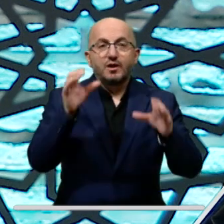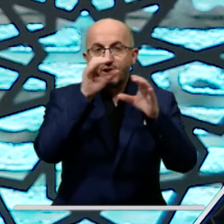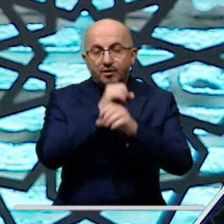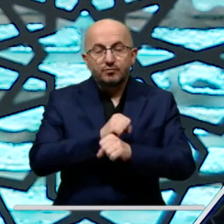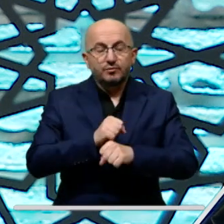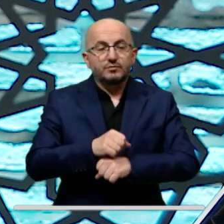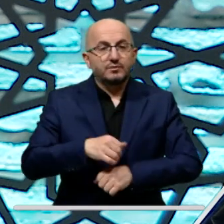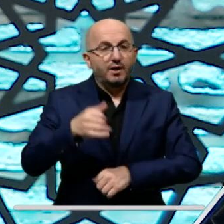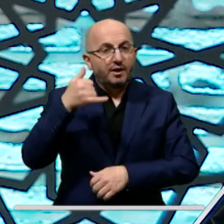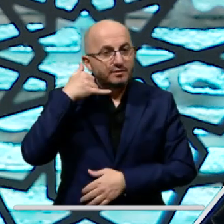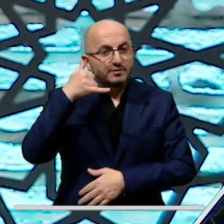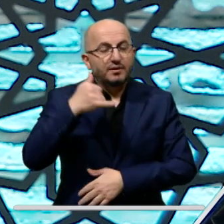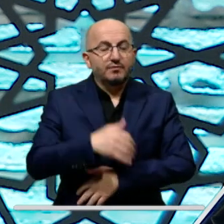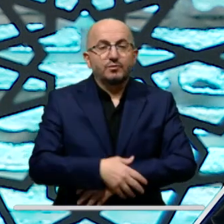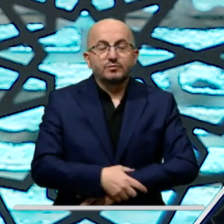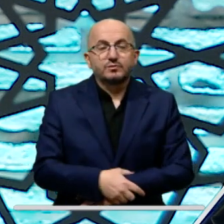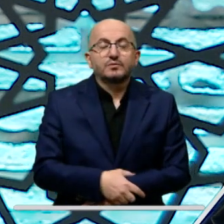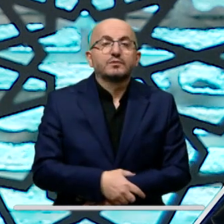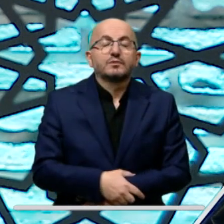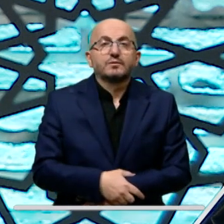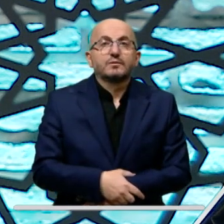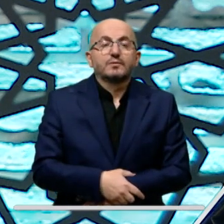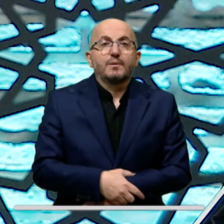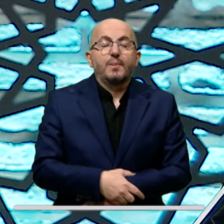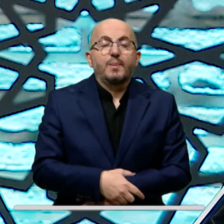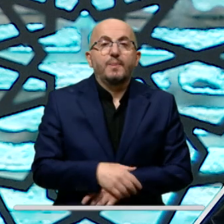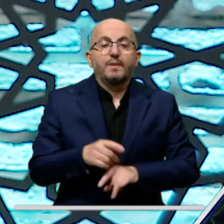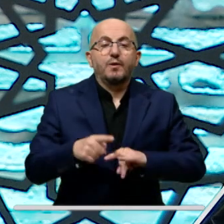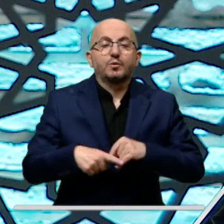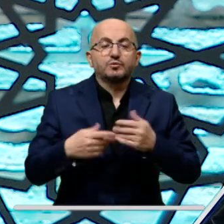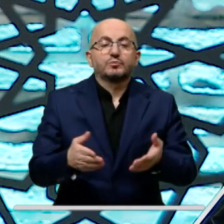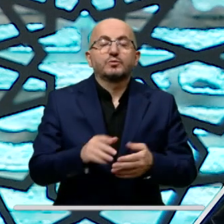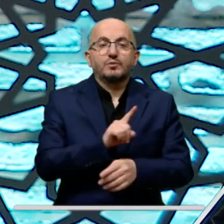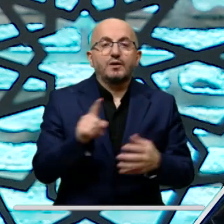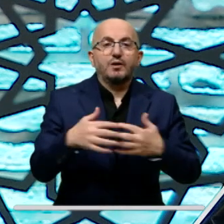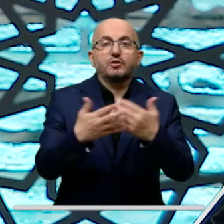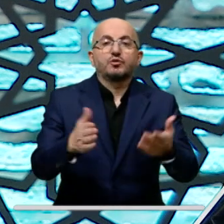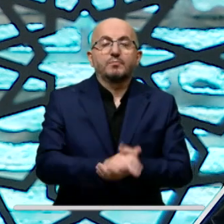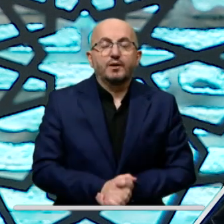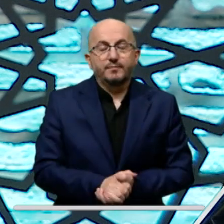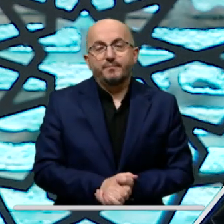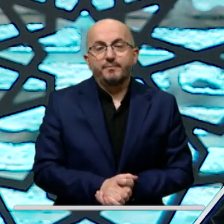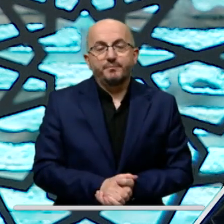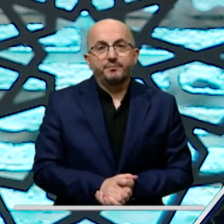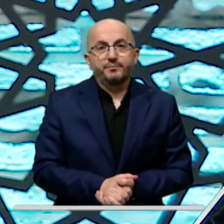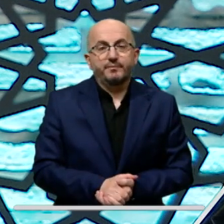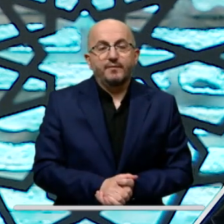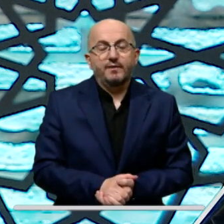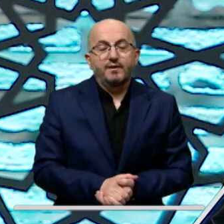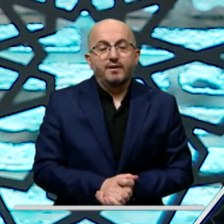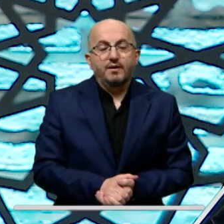Afyonkarahisar'dan Şener Bey telefon attığımızda. Hoş geldiniz. Hoş bulduk hocam. Hayırlı akşamlar. Sağ olun, var olun.